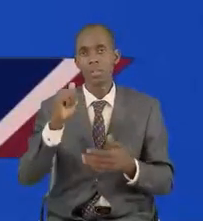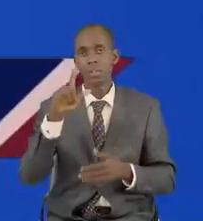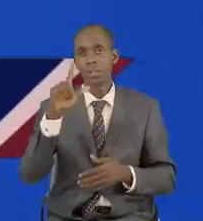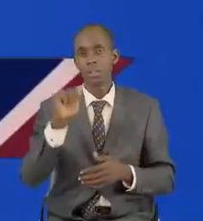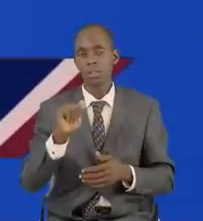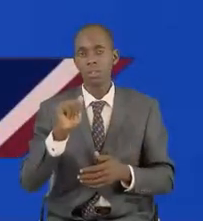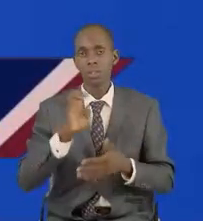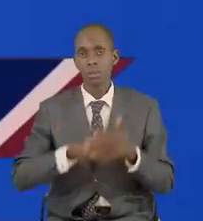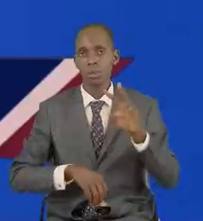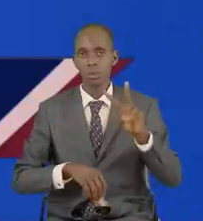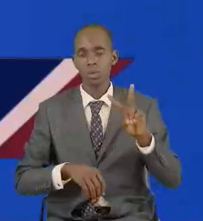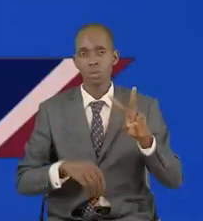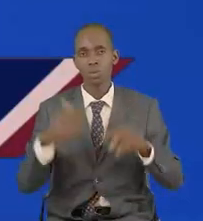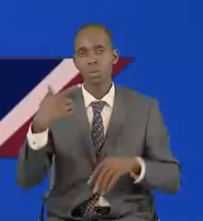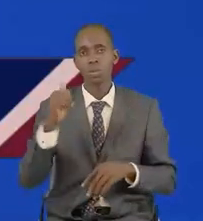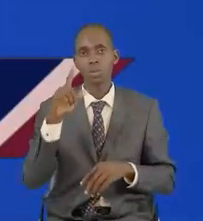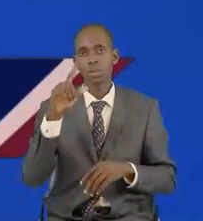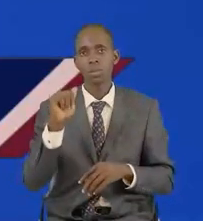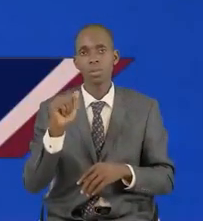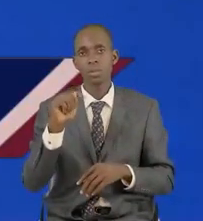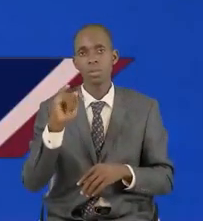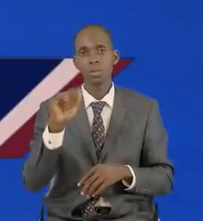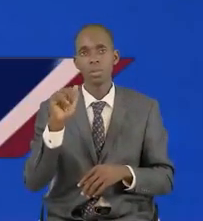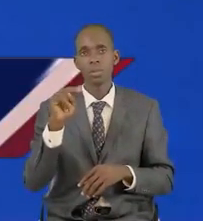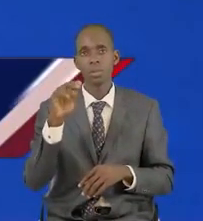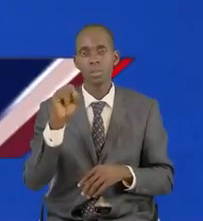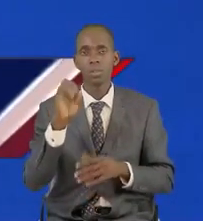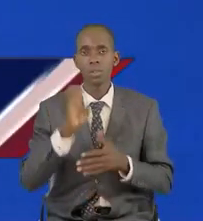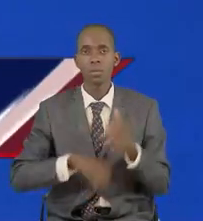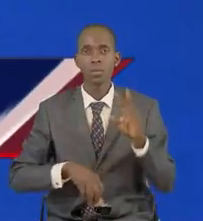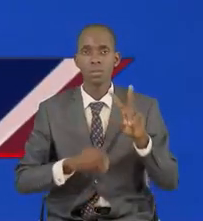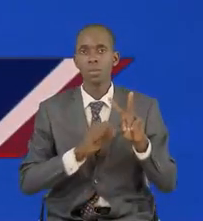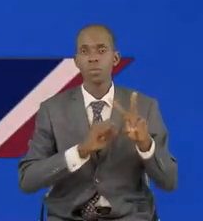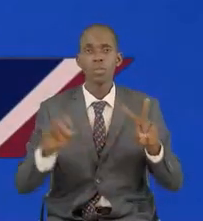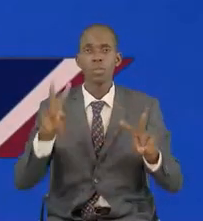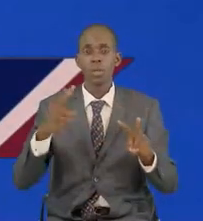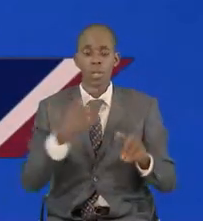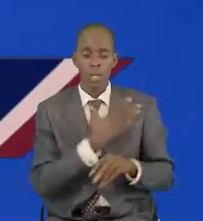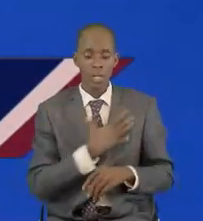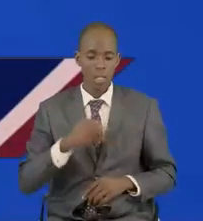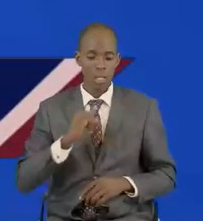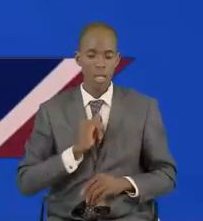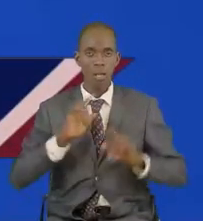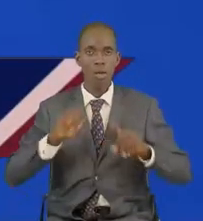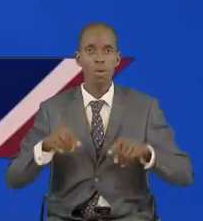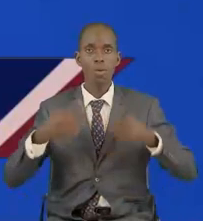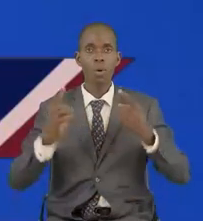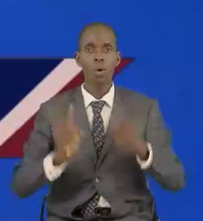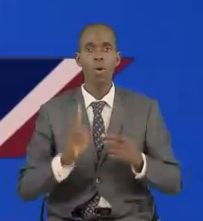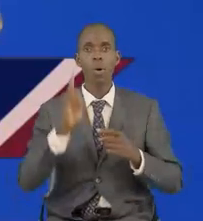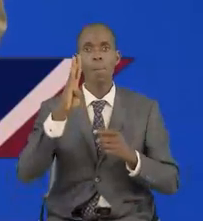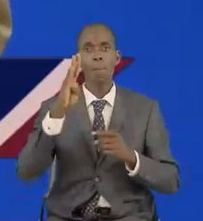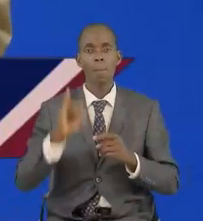verset de Galates chapitre 2 verset 1